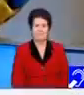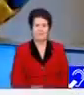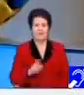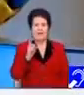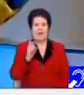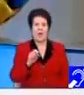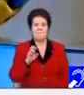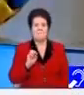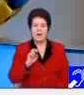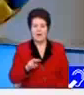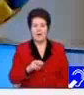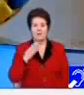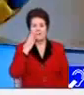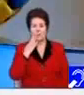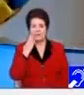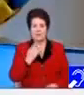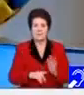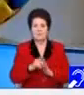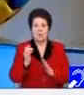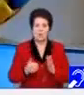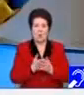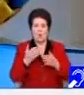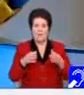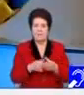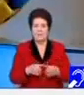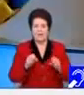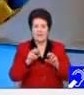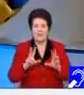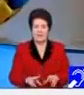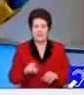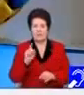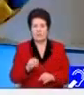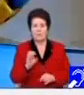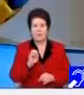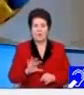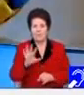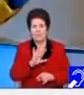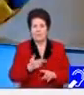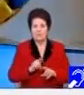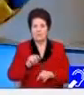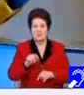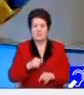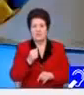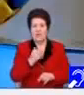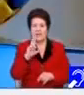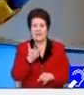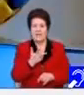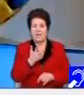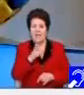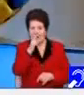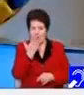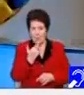Handbalul masculin românesc începe la Bolzano cu o nouă campanie de calificare. După ratarea europenelor din acest an, tricolorii lui Xavi